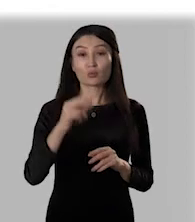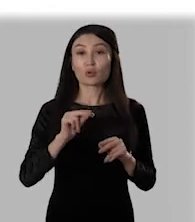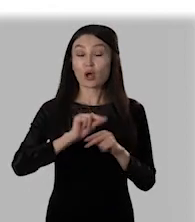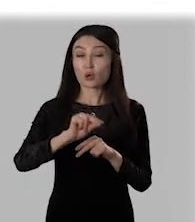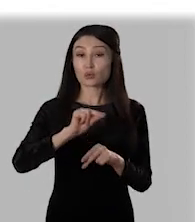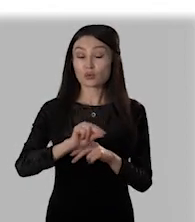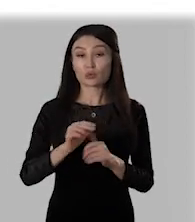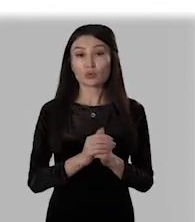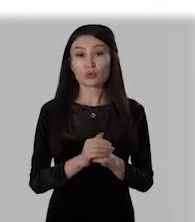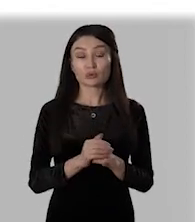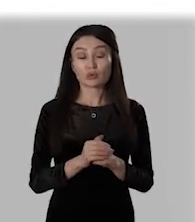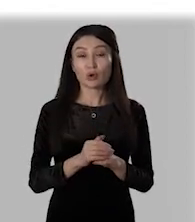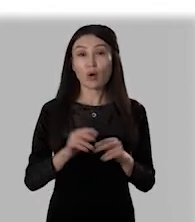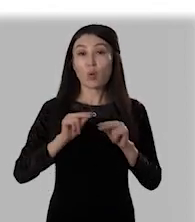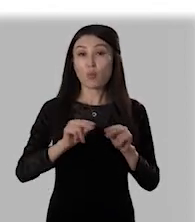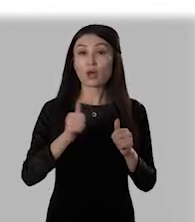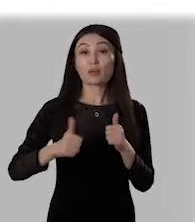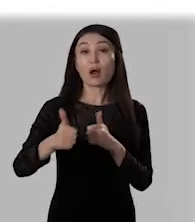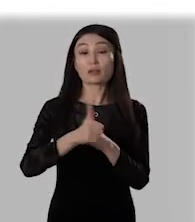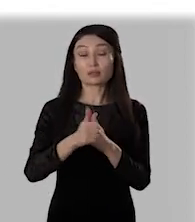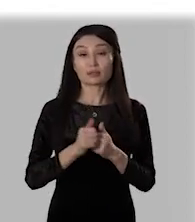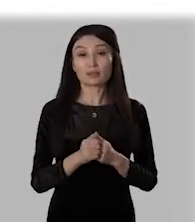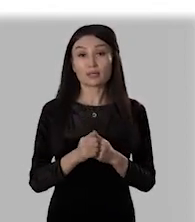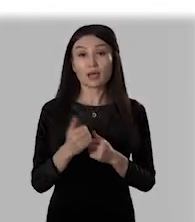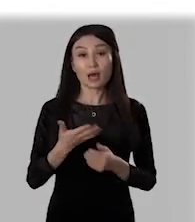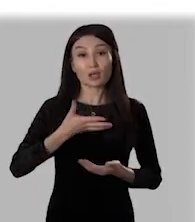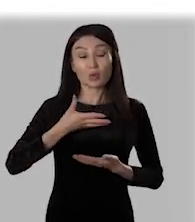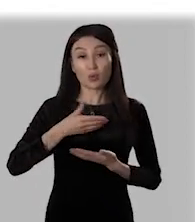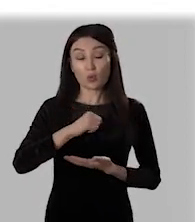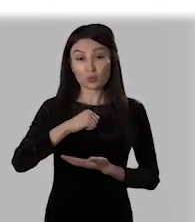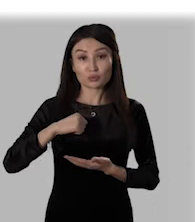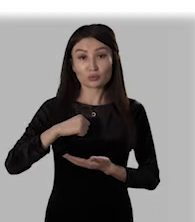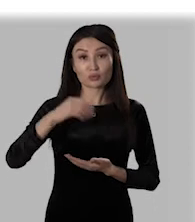мугалим алдыңкы мугалим. Ал өзү сабаттуу.